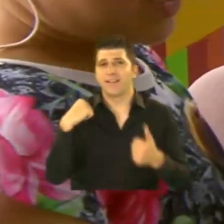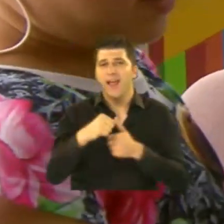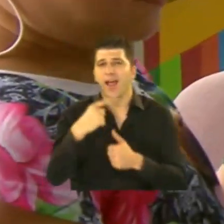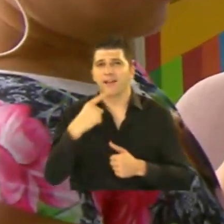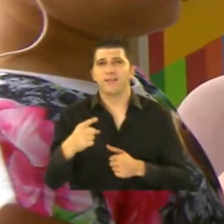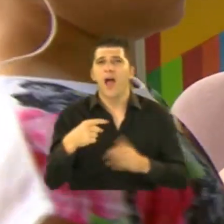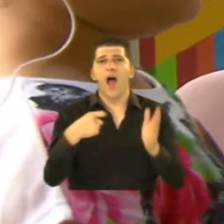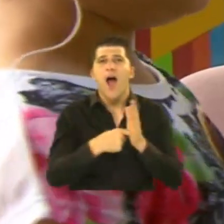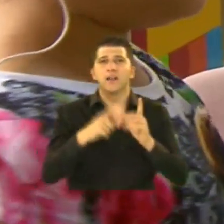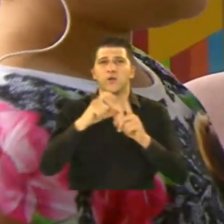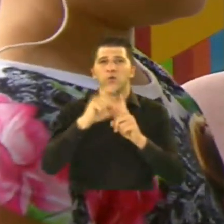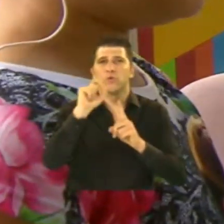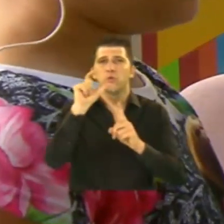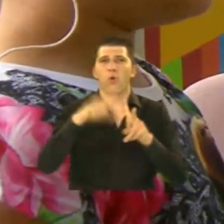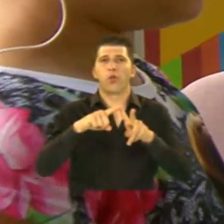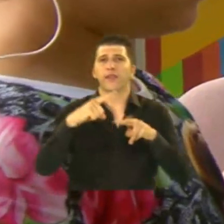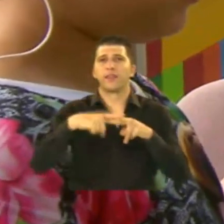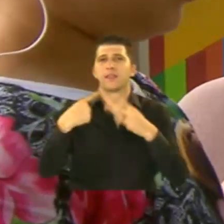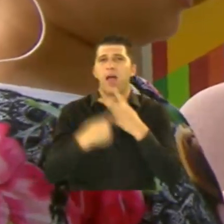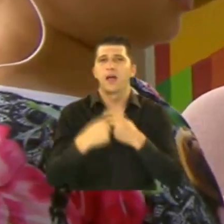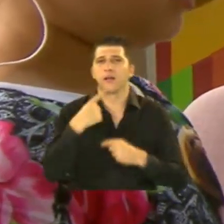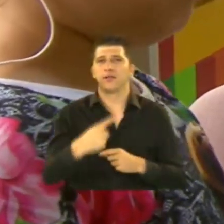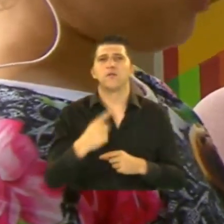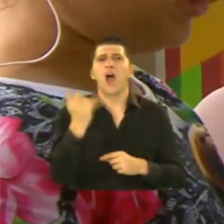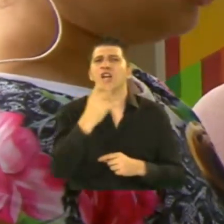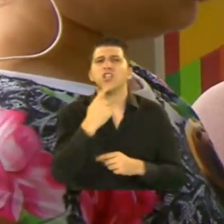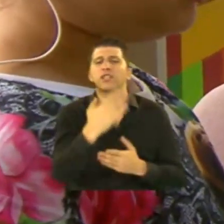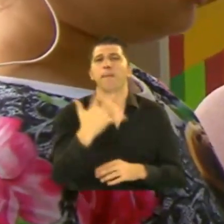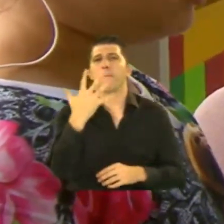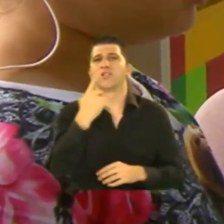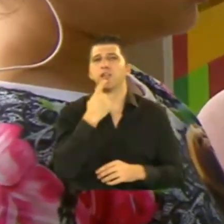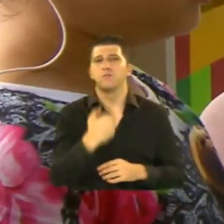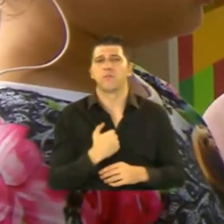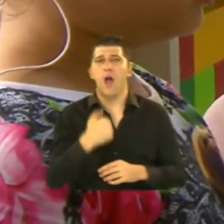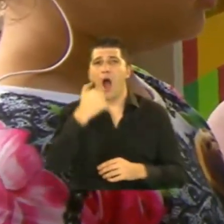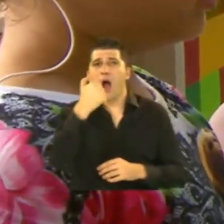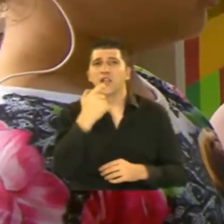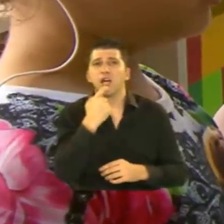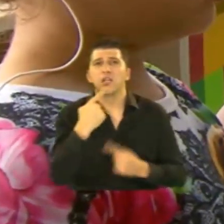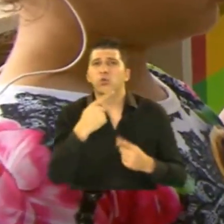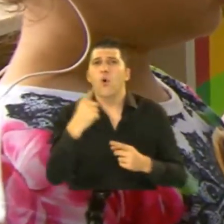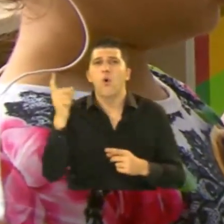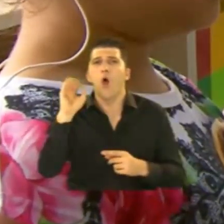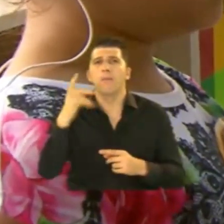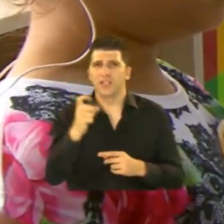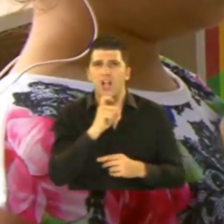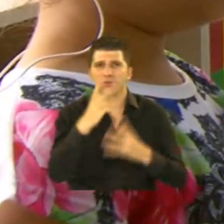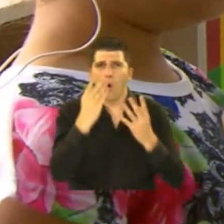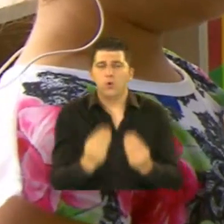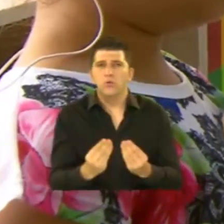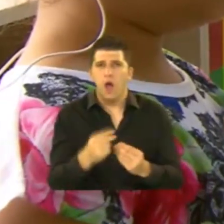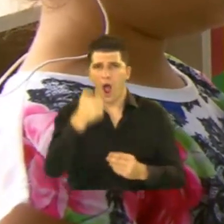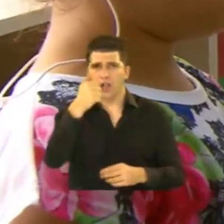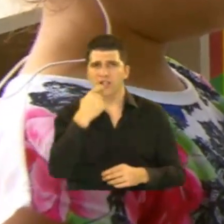Merhaba. Adın Dolunay. Hı hı. Kaç yaşındasın? 5. 6 yaşında diyor öğretmenin. Yanlış